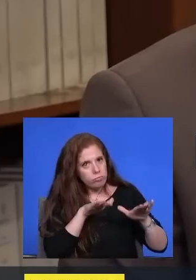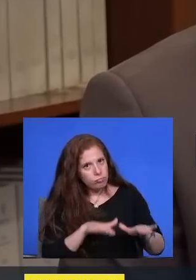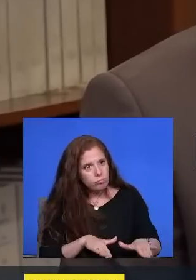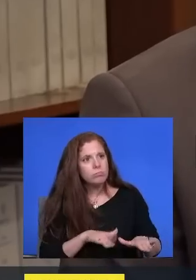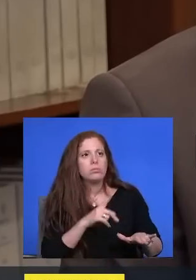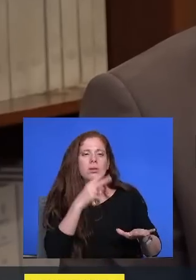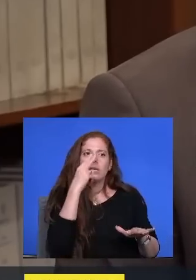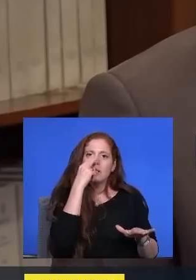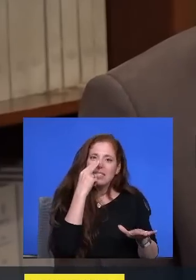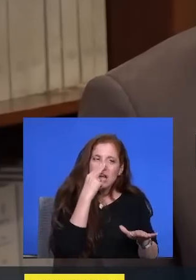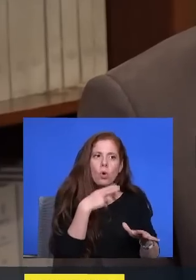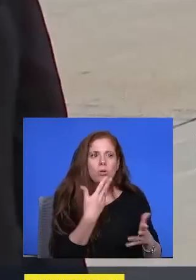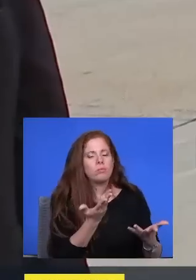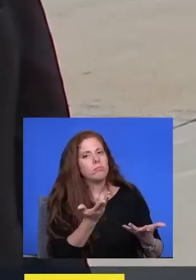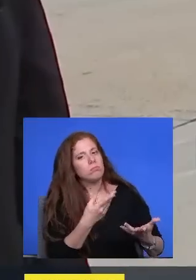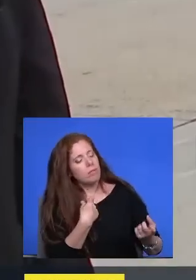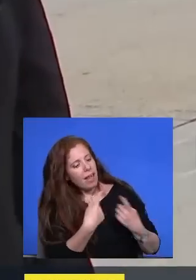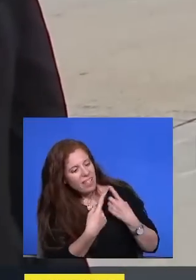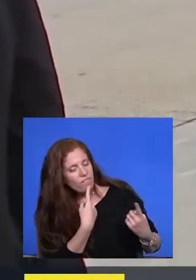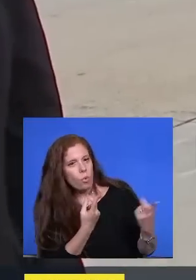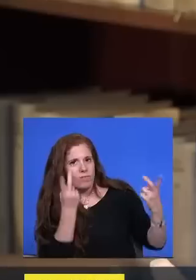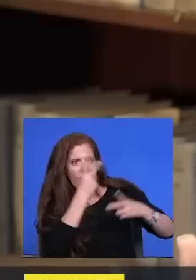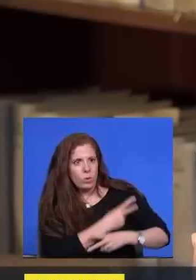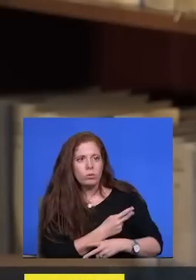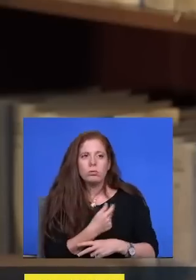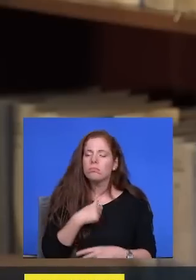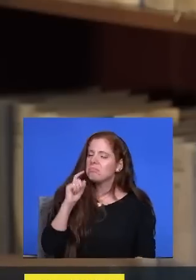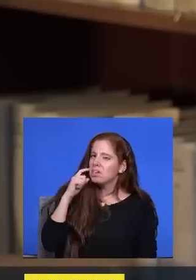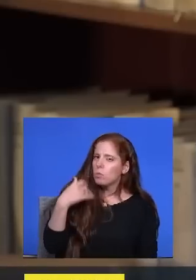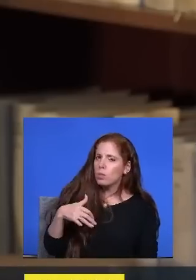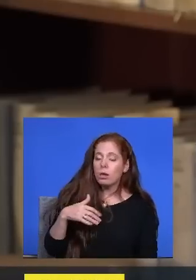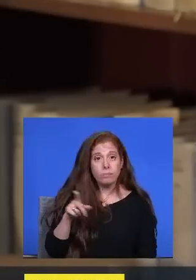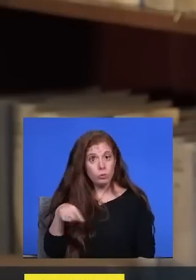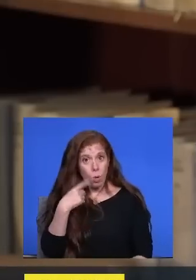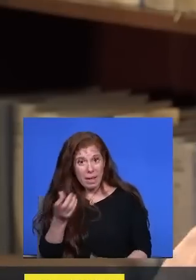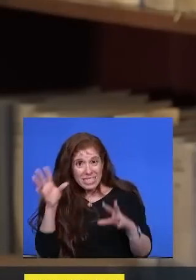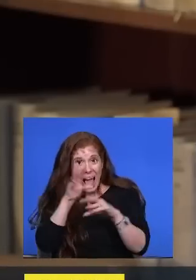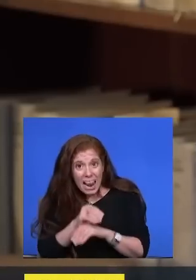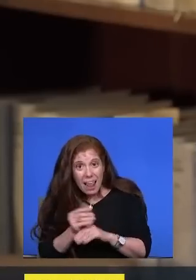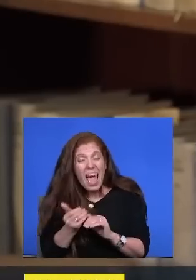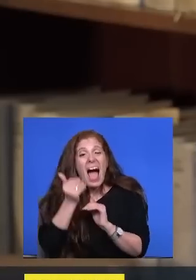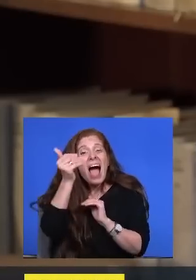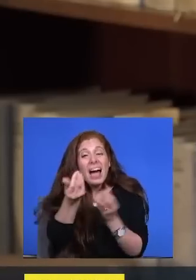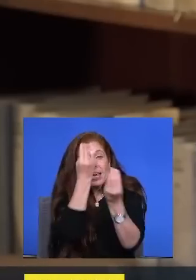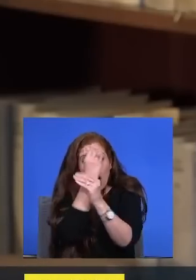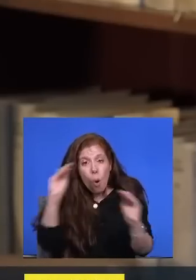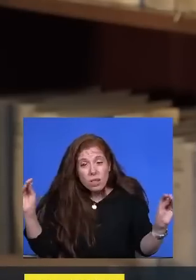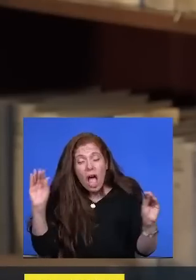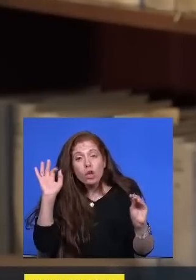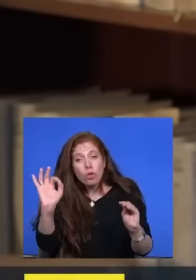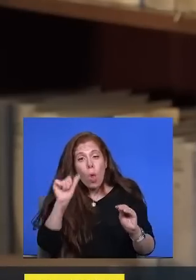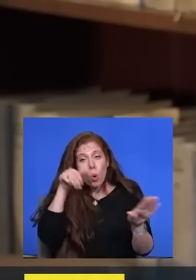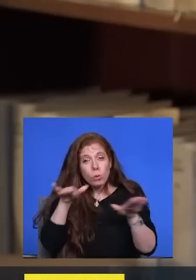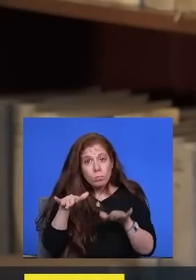לניסיון להשיג הבנות והידברות. את הדברים הללו הוא אומר הלילה, אחרי הודעת ההשהיה של ראש